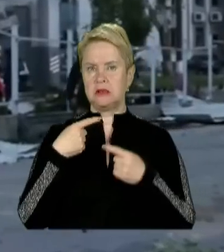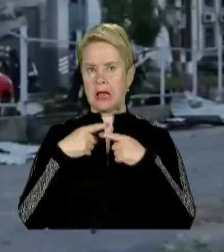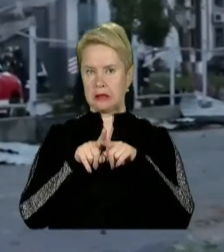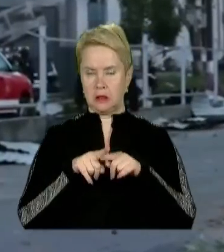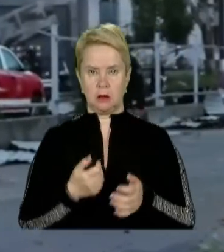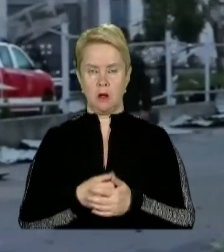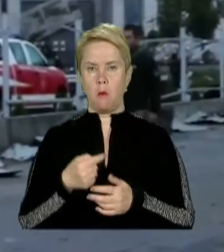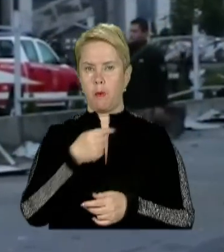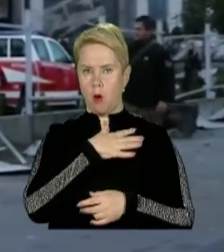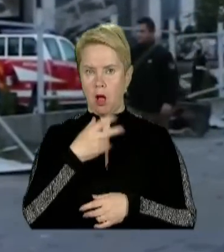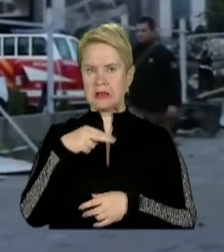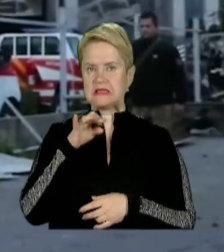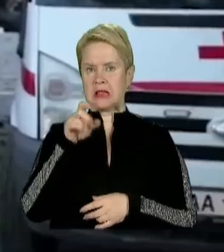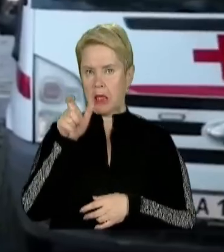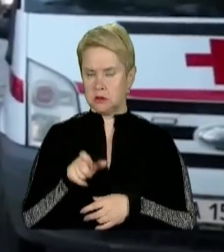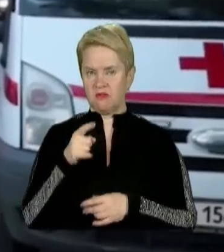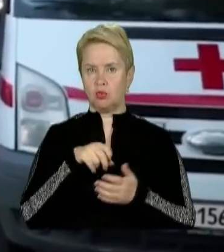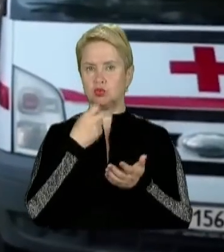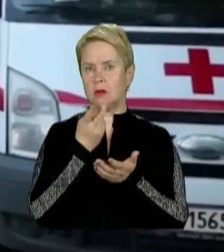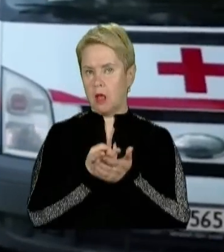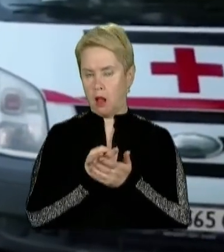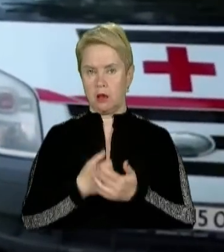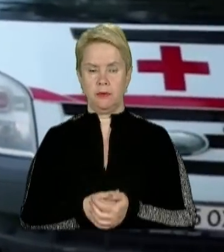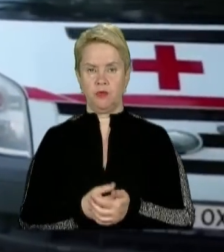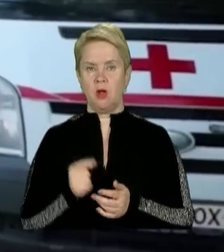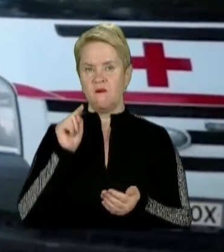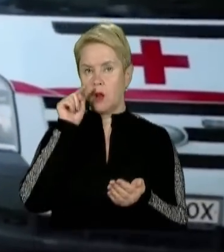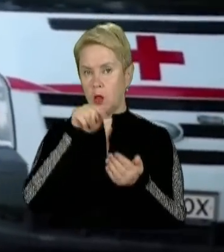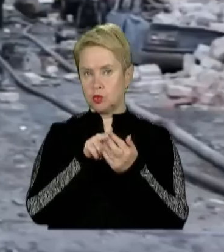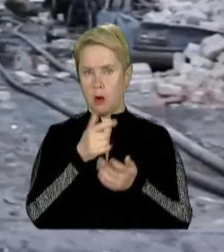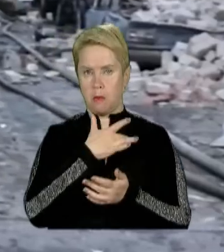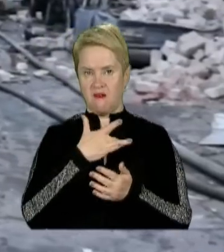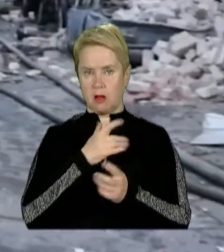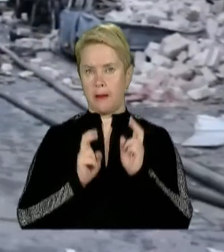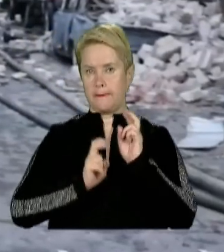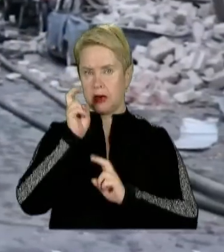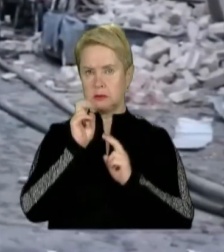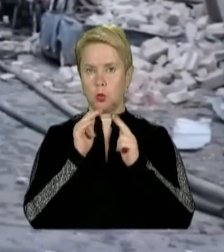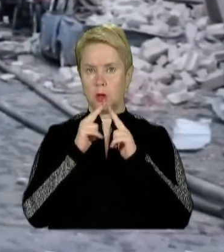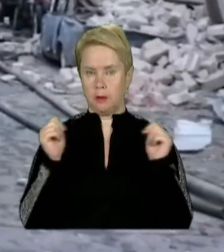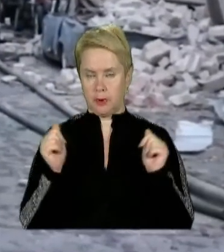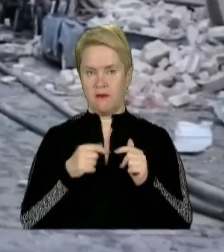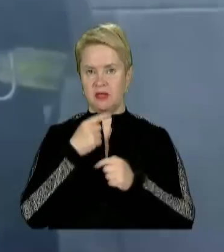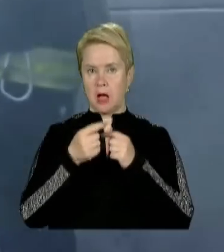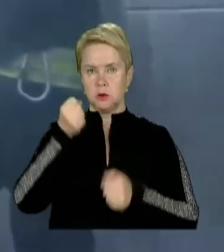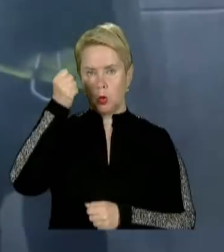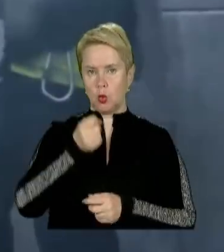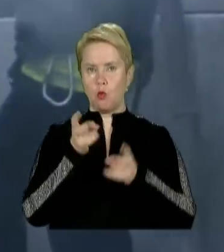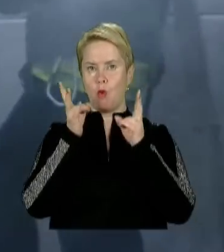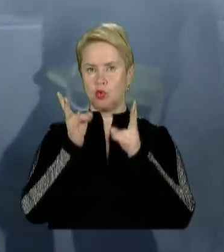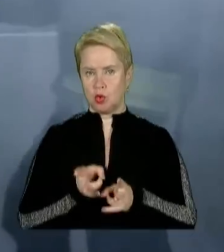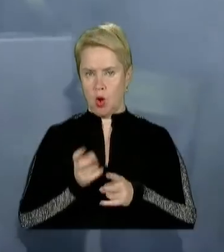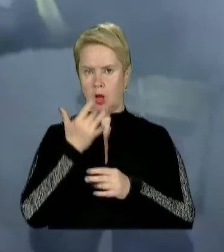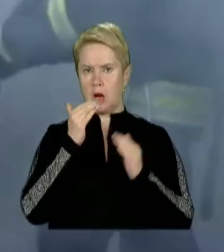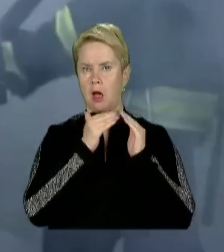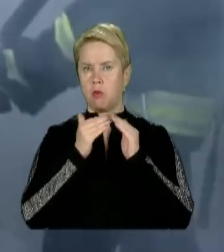техніки. Поранено ДСНСника. Його ушпиталили. Влучили і по приватному підприємству у Дніпрі. Внаслідок удару пошкоджено